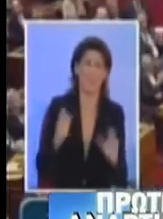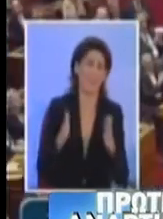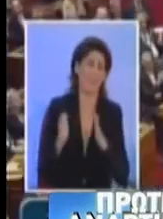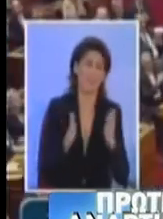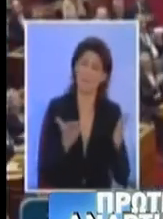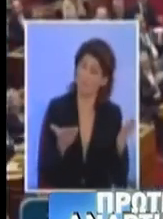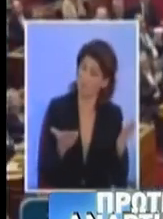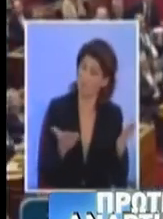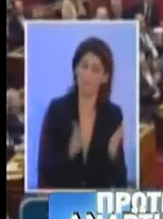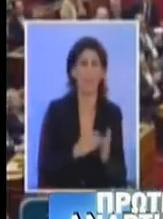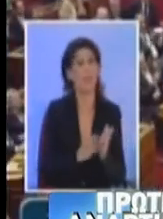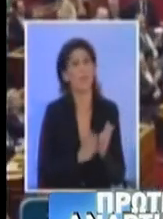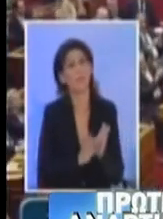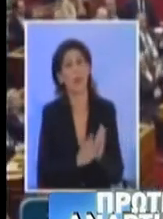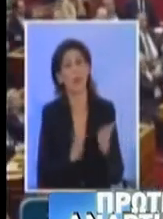Μπράβο, χειροκροτήστε.